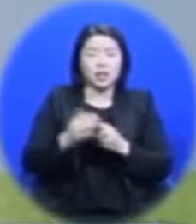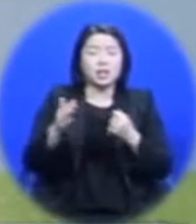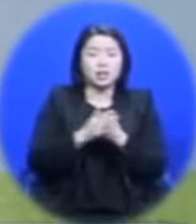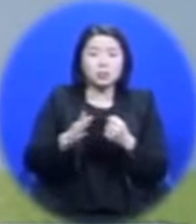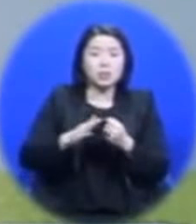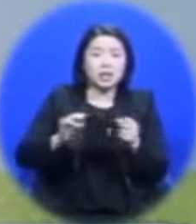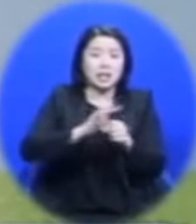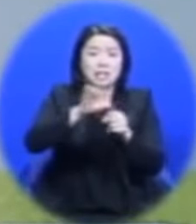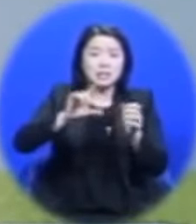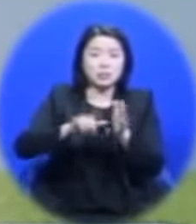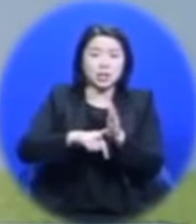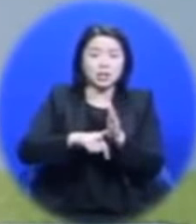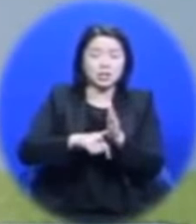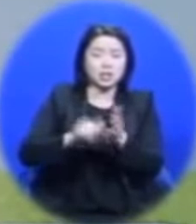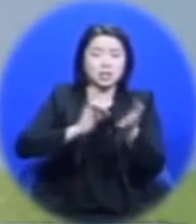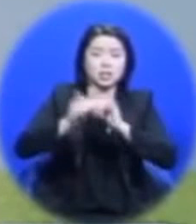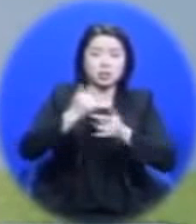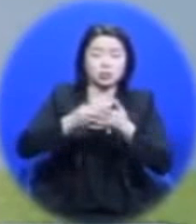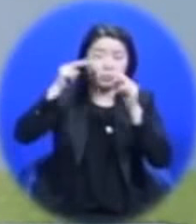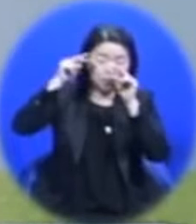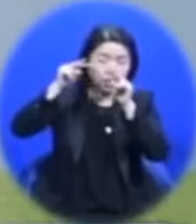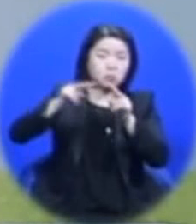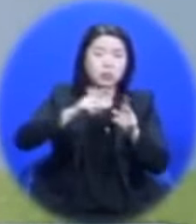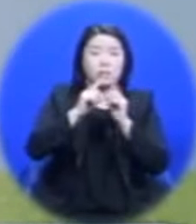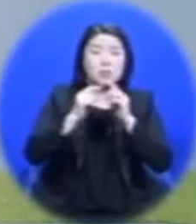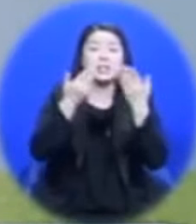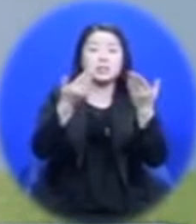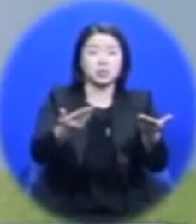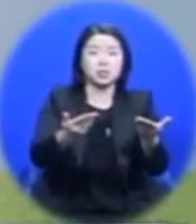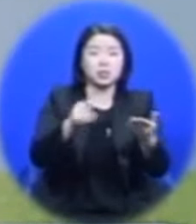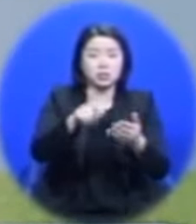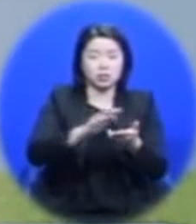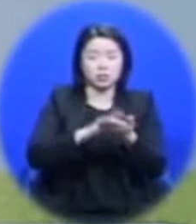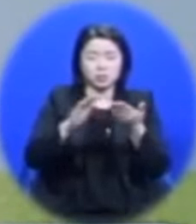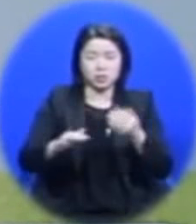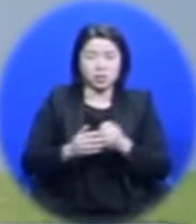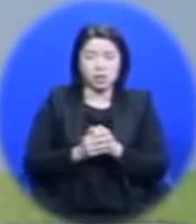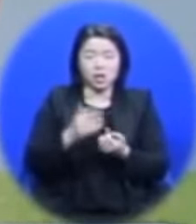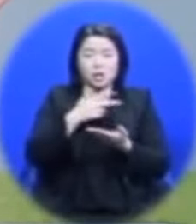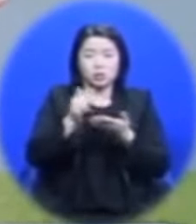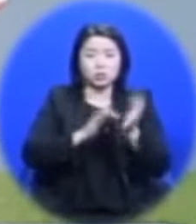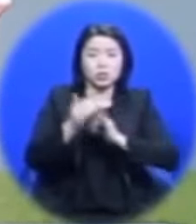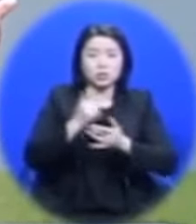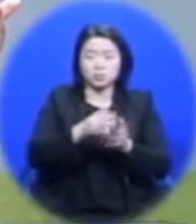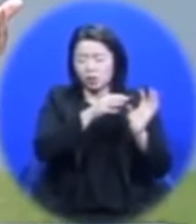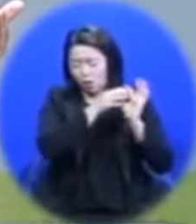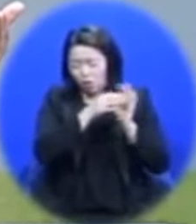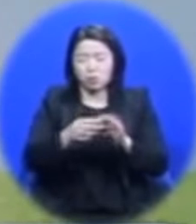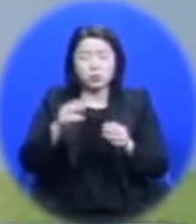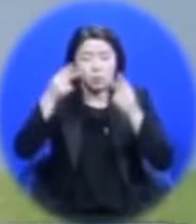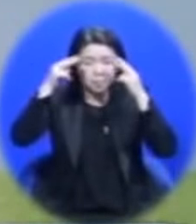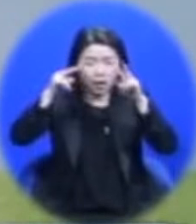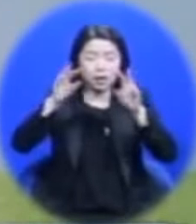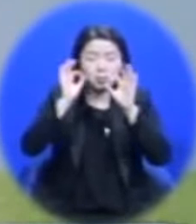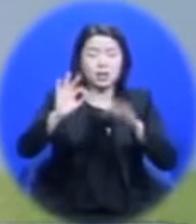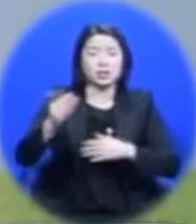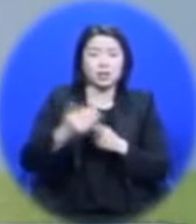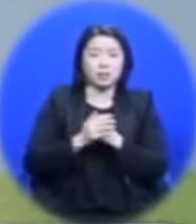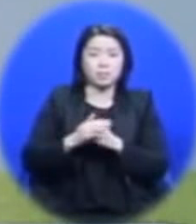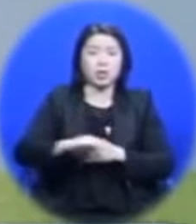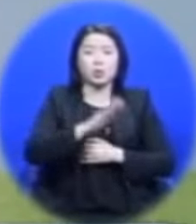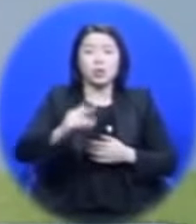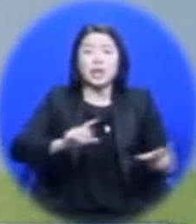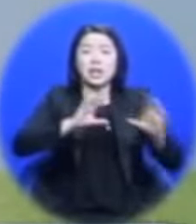그래서 24시간 예수님을 바라보시라고 하는 겁니다. 주 예수님을 계속 바라봐야 돼요. 우리가 세상 사는